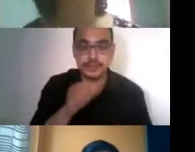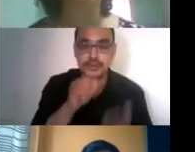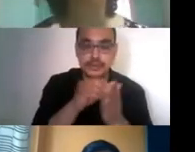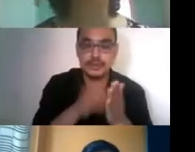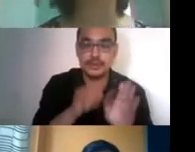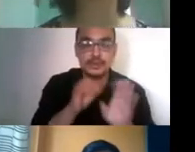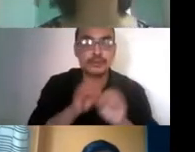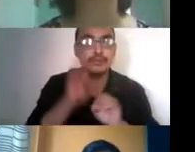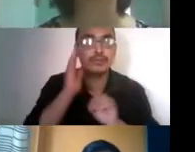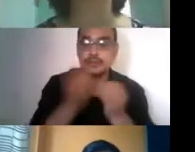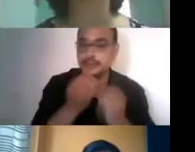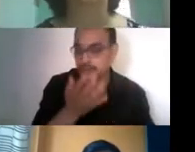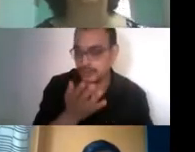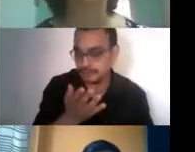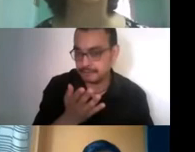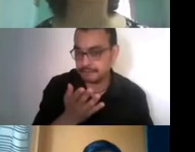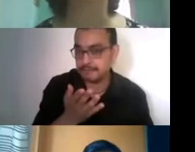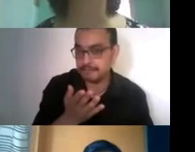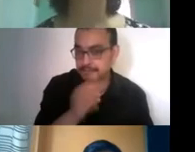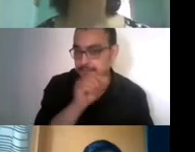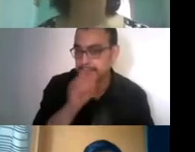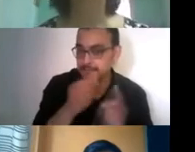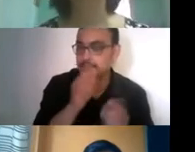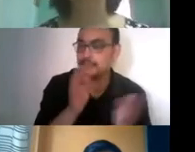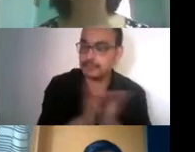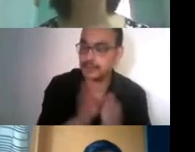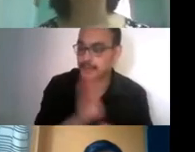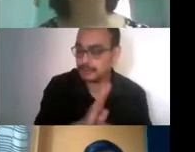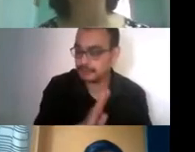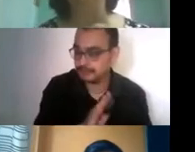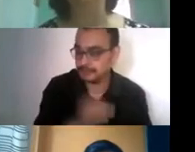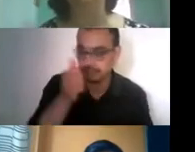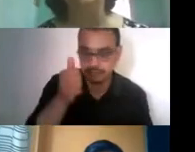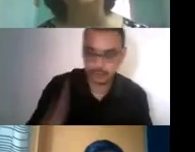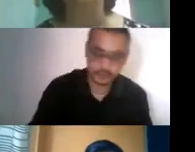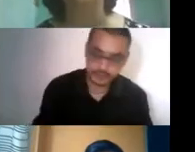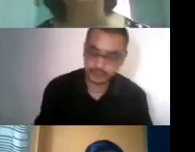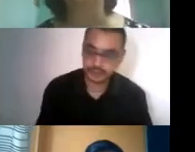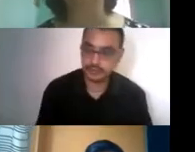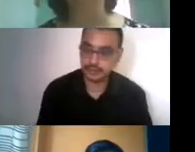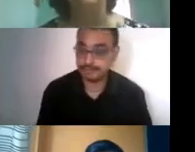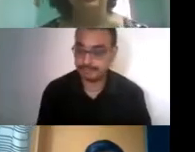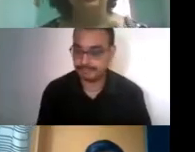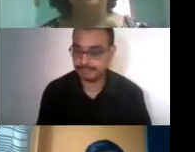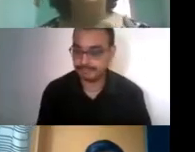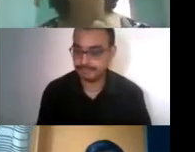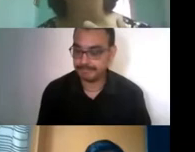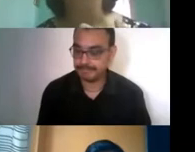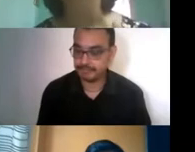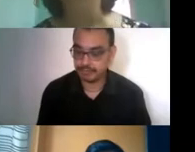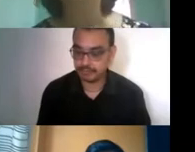प्रेजेन्टेसनमा, कारणका कुराहरू भनेर भन्दाखेरि भन्न त अशिक्षा, यदि त हामीहरूले कुनै पनि जर्नलहरू हेऱ्यो भने अशिक्षा